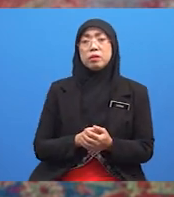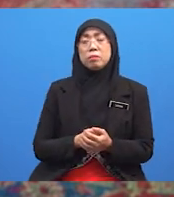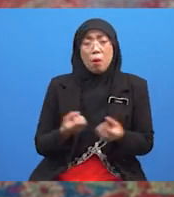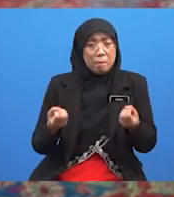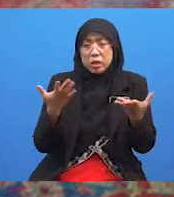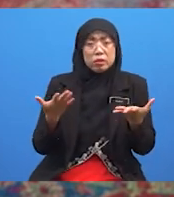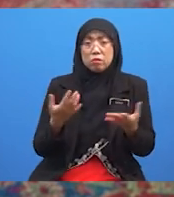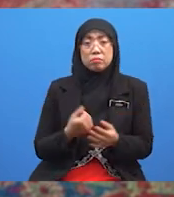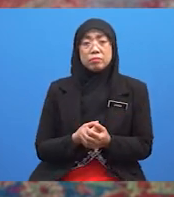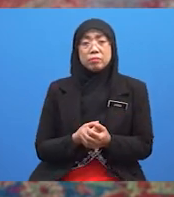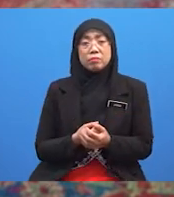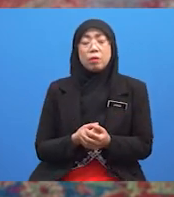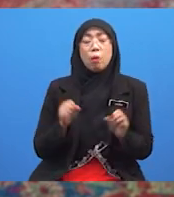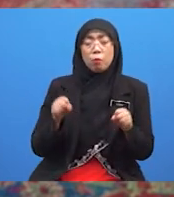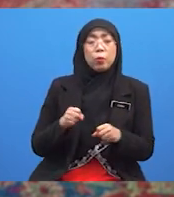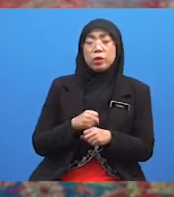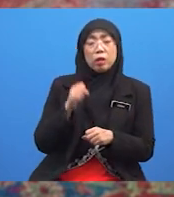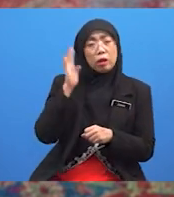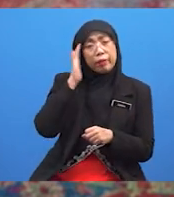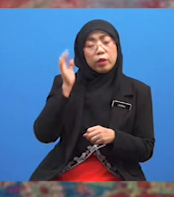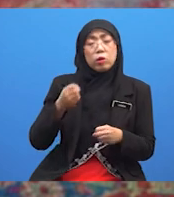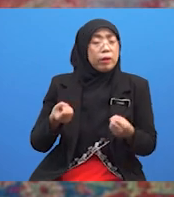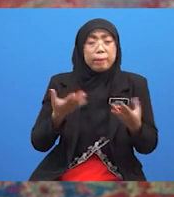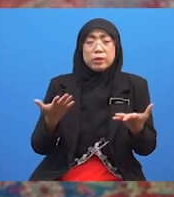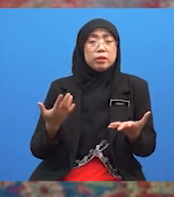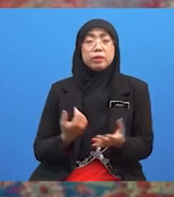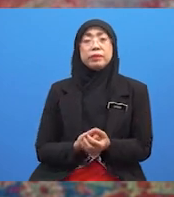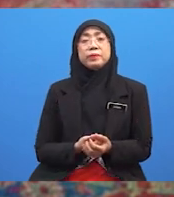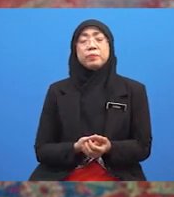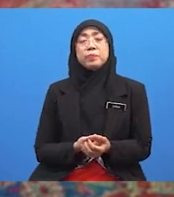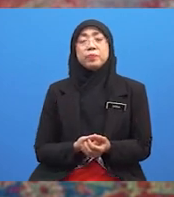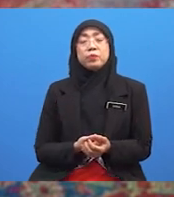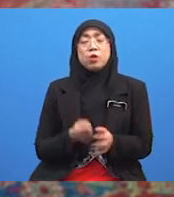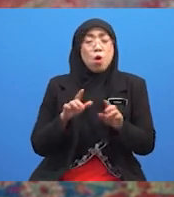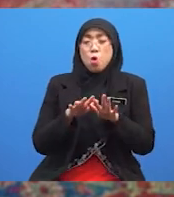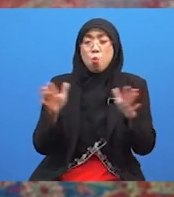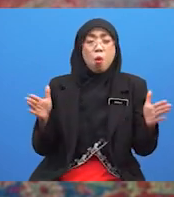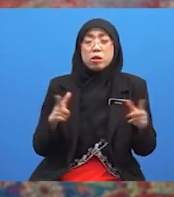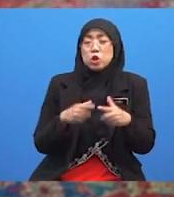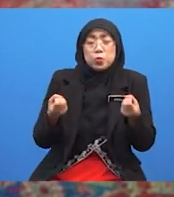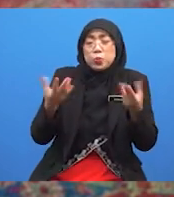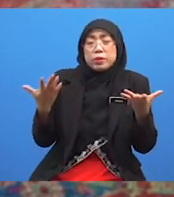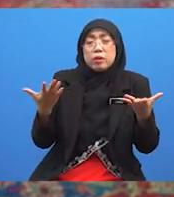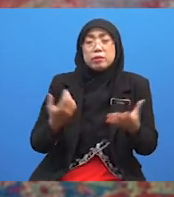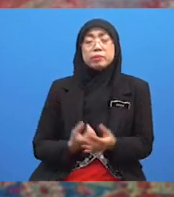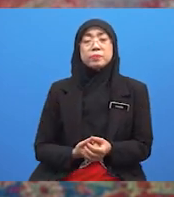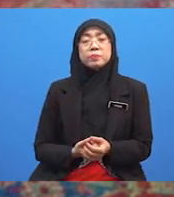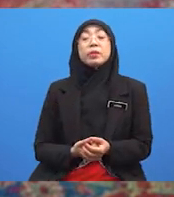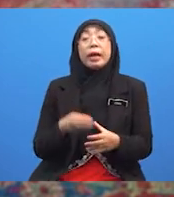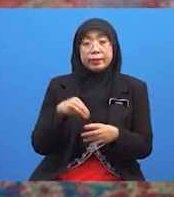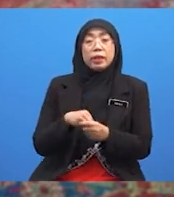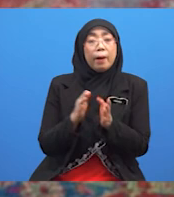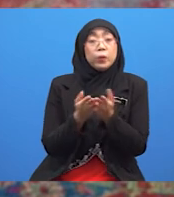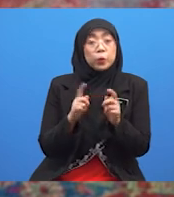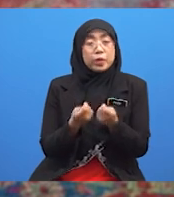tadi, tetapi masih banyak lagi aspek keagamaan yang tergambar dalam teks Sulalatus